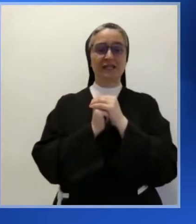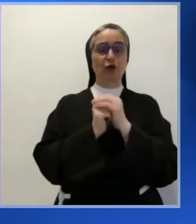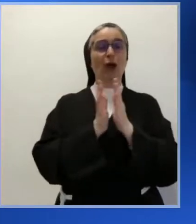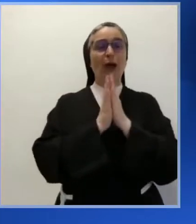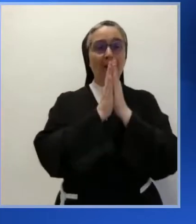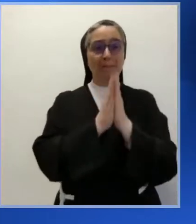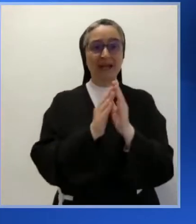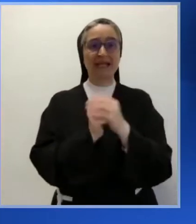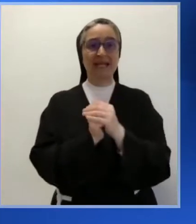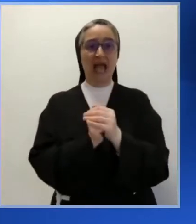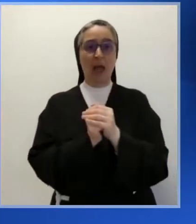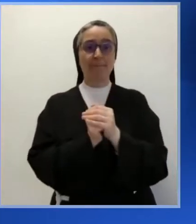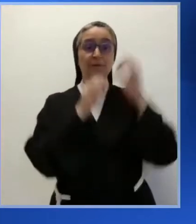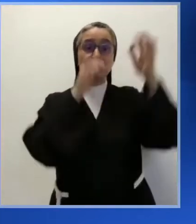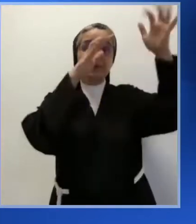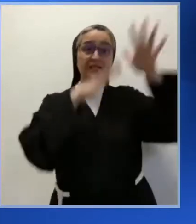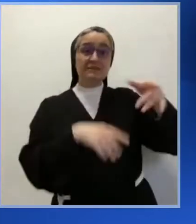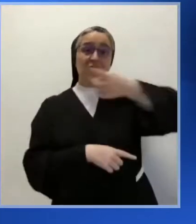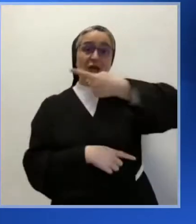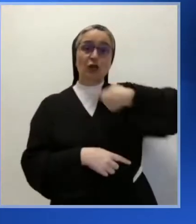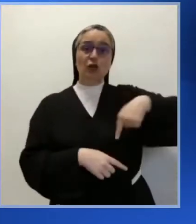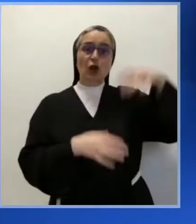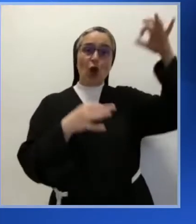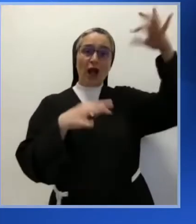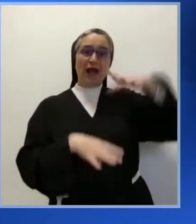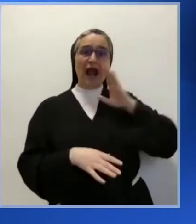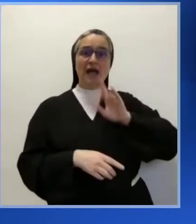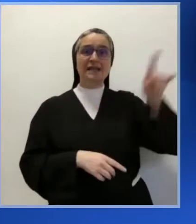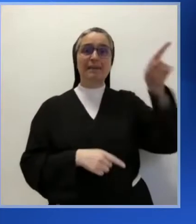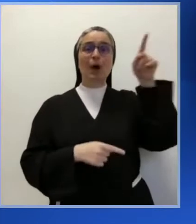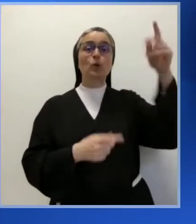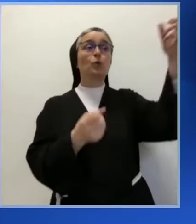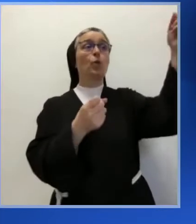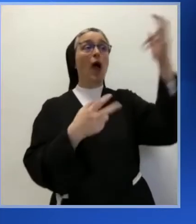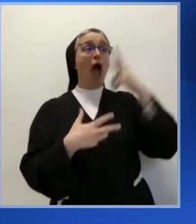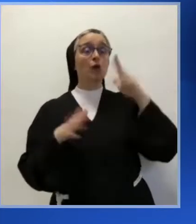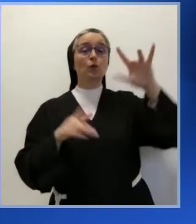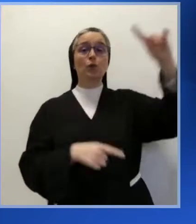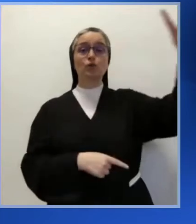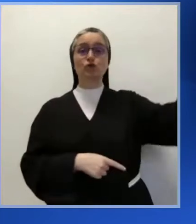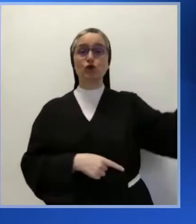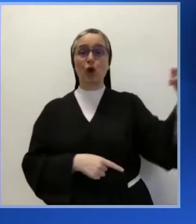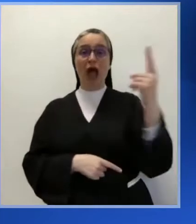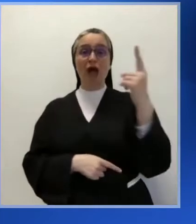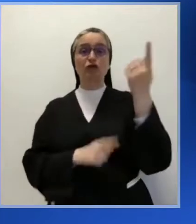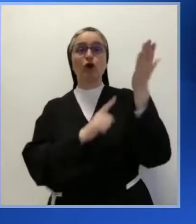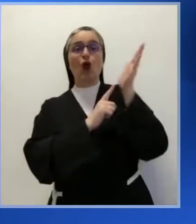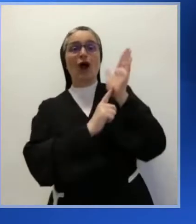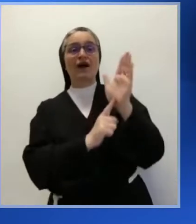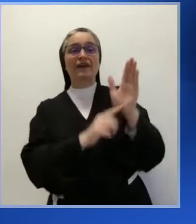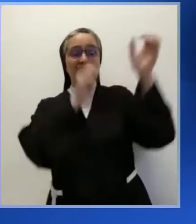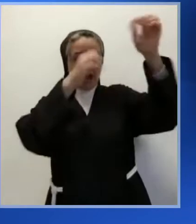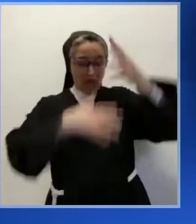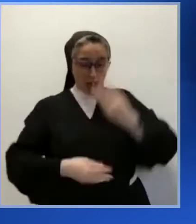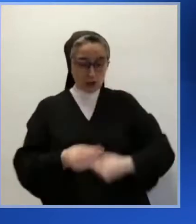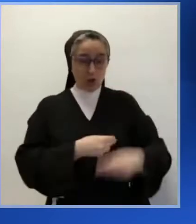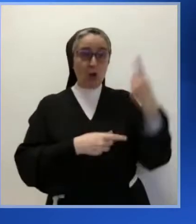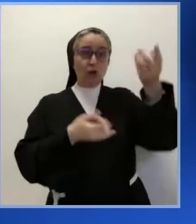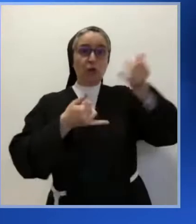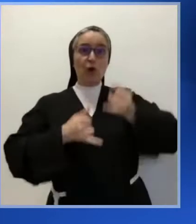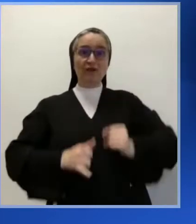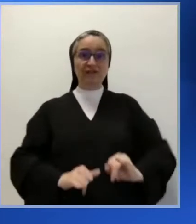Christi. Gratiam Tua, in questum Domine, mentibus nostris infunde, ut qui angelo annunciante Christi Filii Tui,